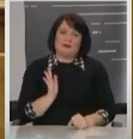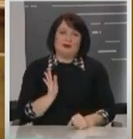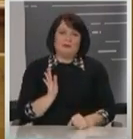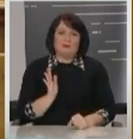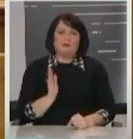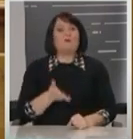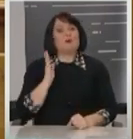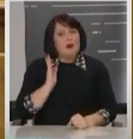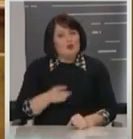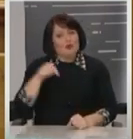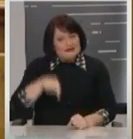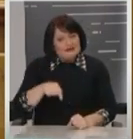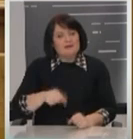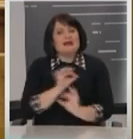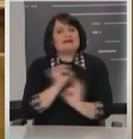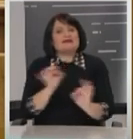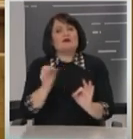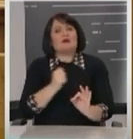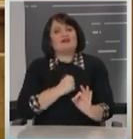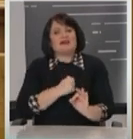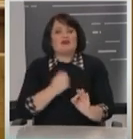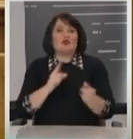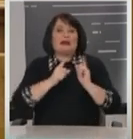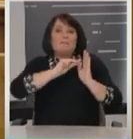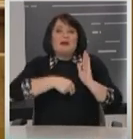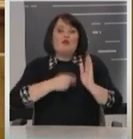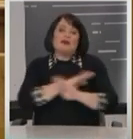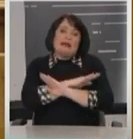και να μπορούμε σήμερα να είμαστε βέβαιοι για το οριστικό τέλος των μνημονίων.